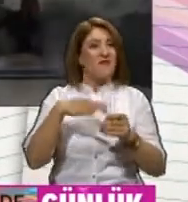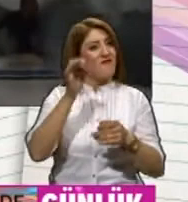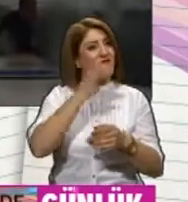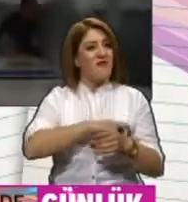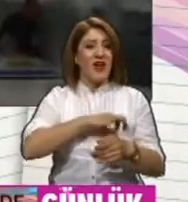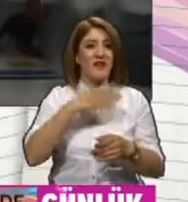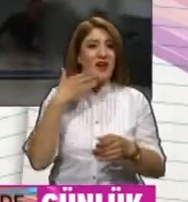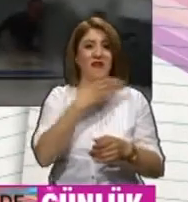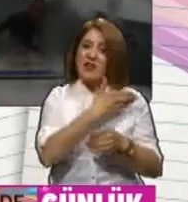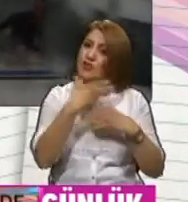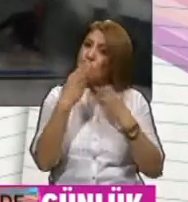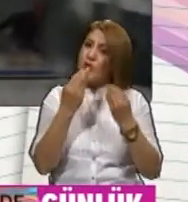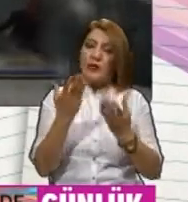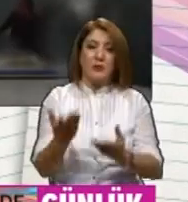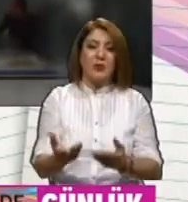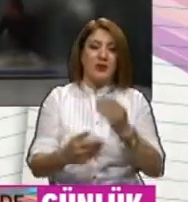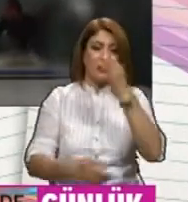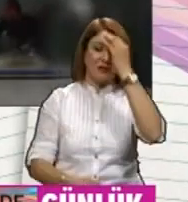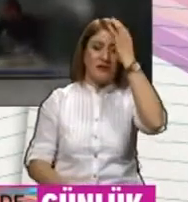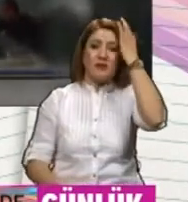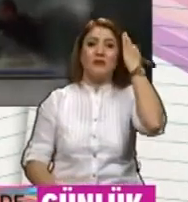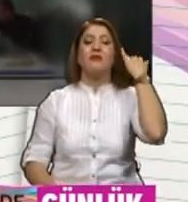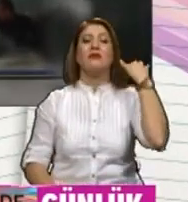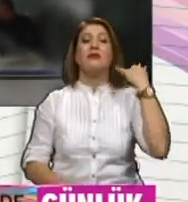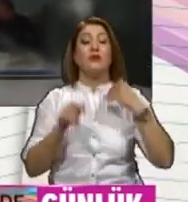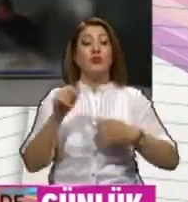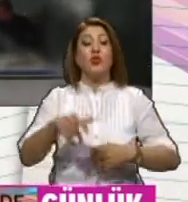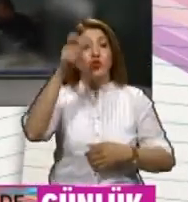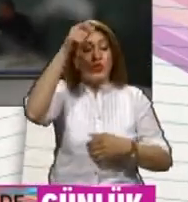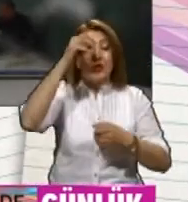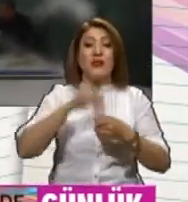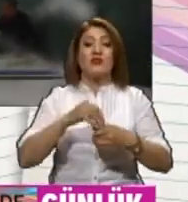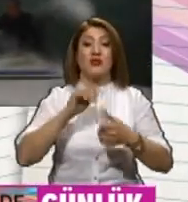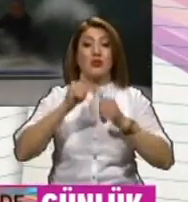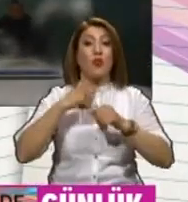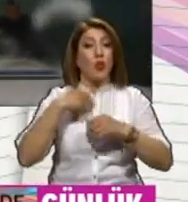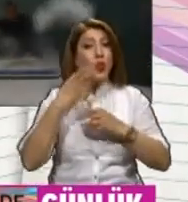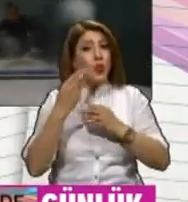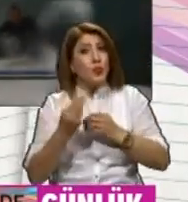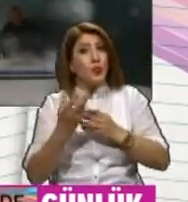sörfü olsun. Genel bir kanı var. Türkiye'de gerçekten bu spor yapılabilir mi?